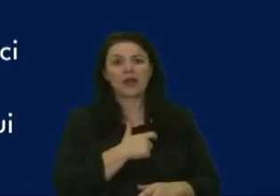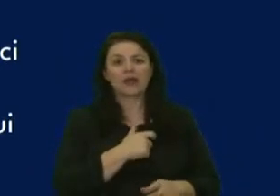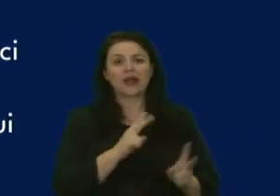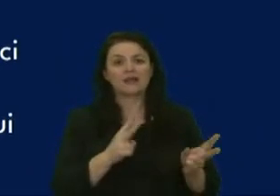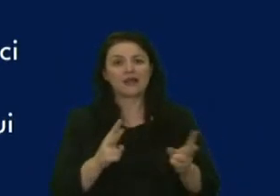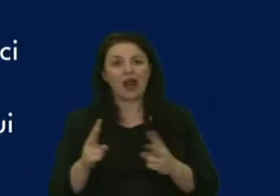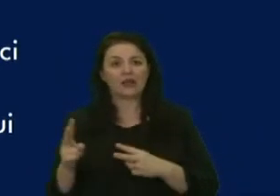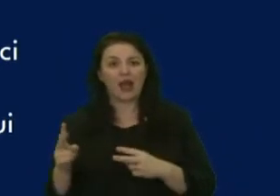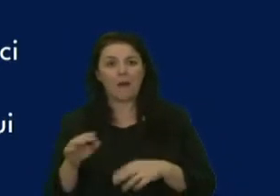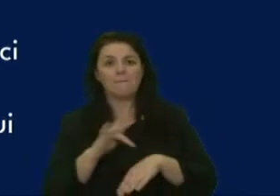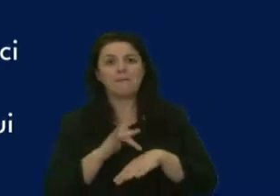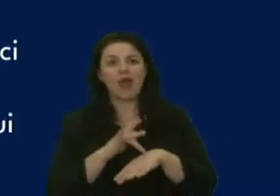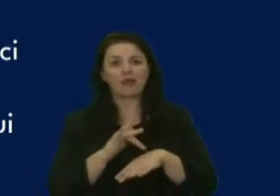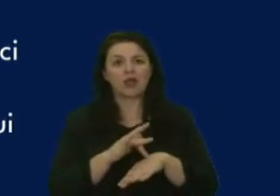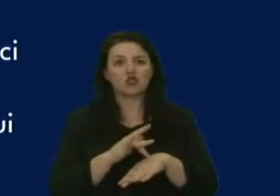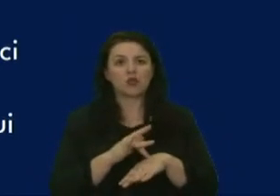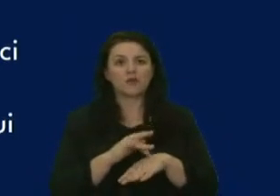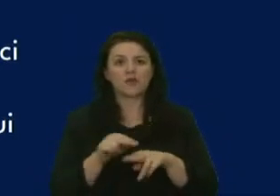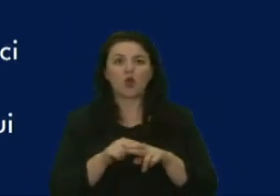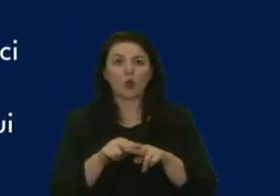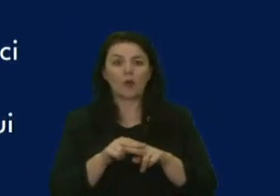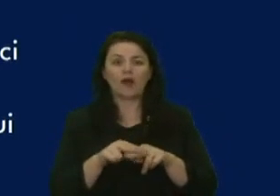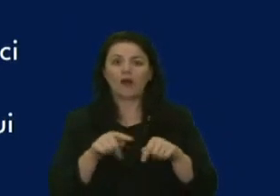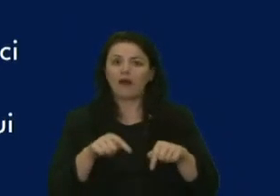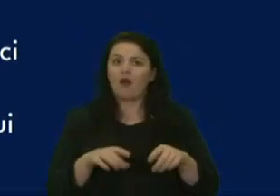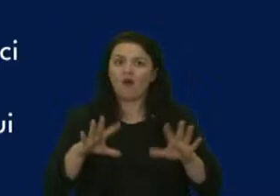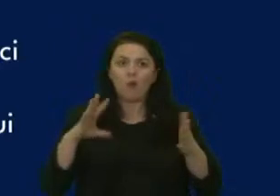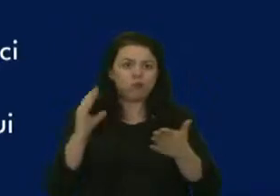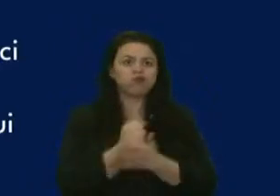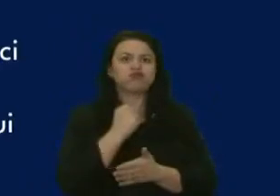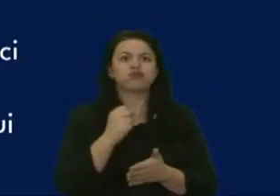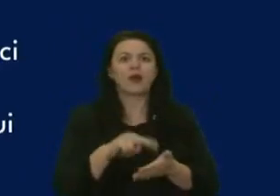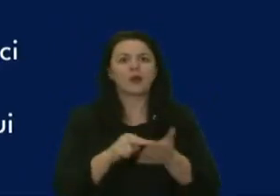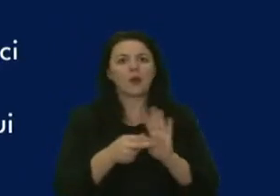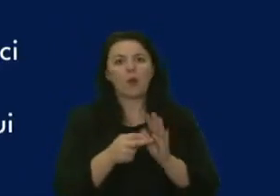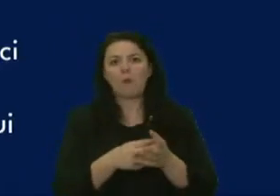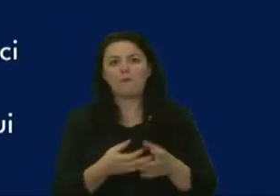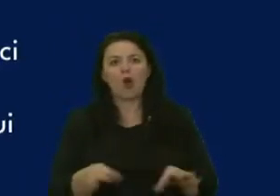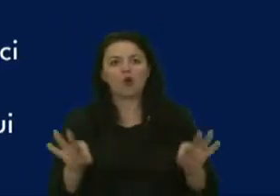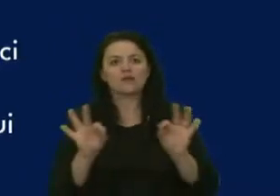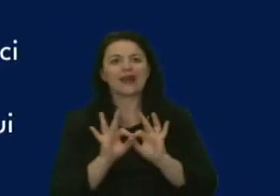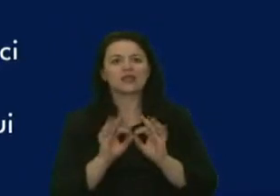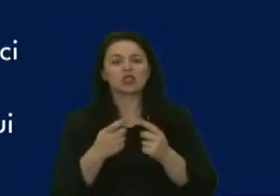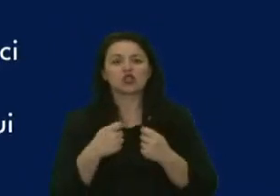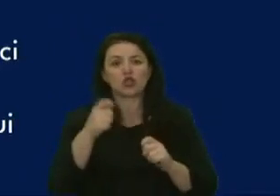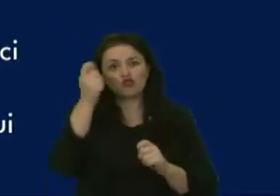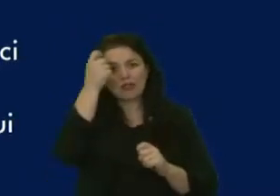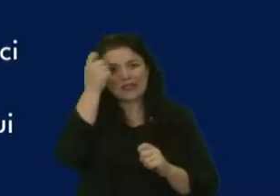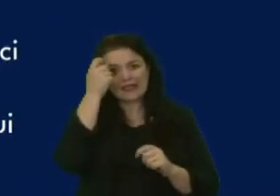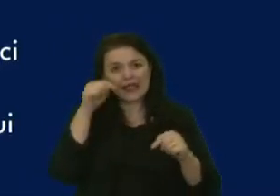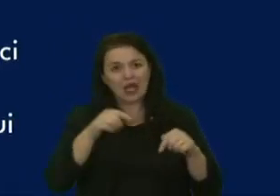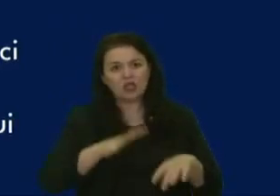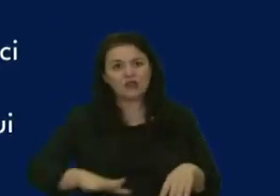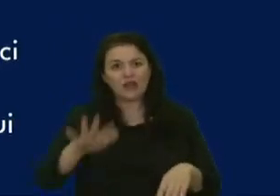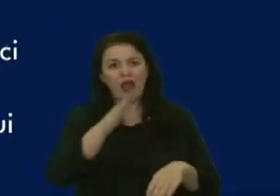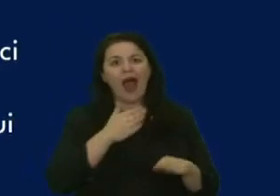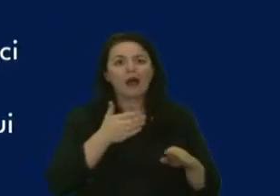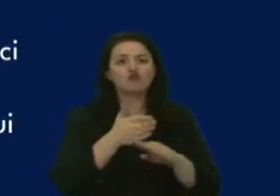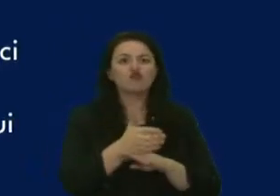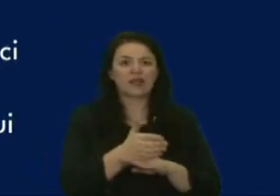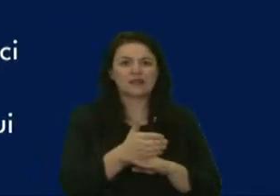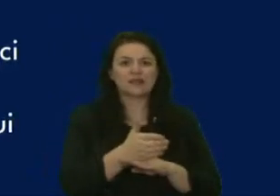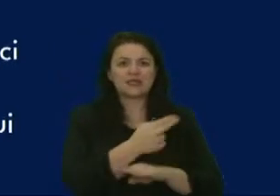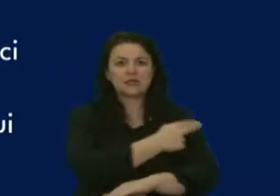tratați de medici ca și cum cum sunt cei de la Cluj extrem de performanți cu aparatură ultramodernă și toți cetățenii din această regiune să aibă acces la un